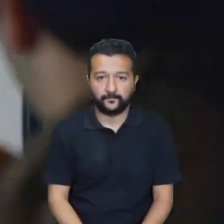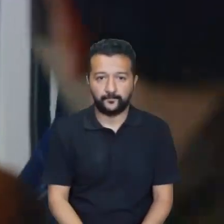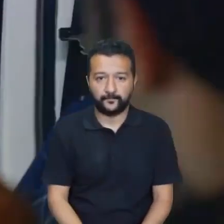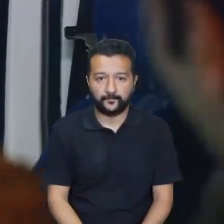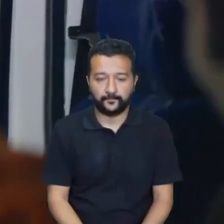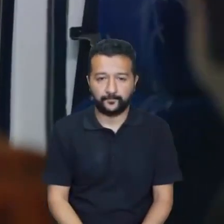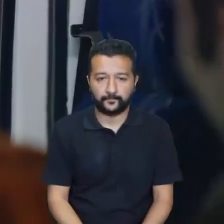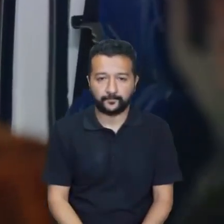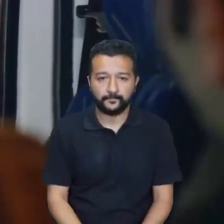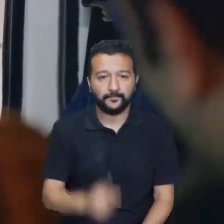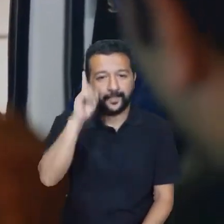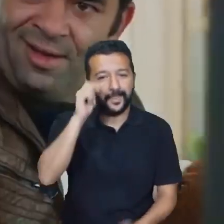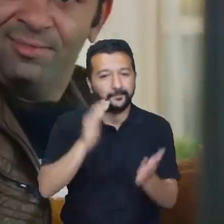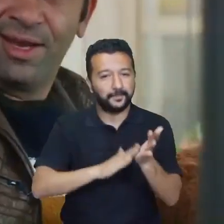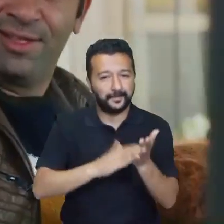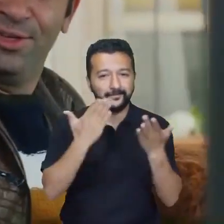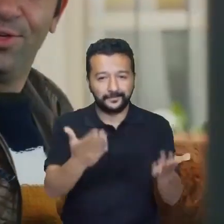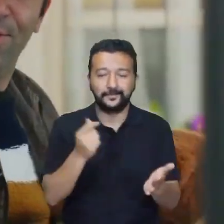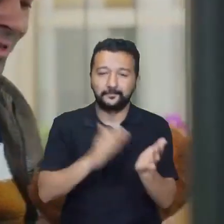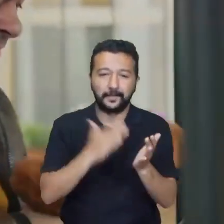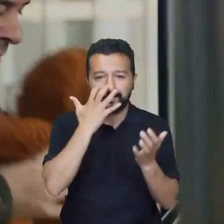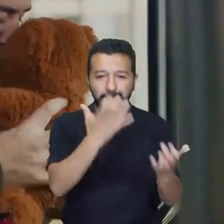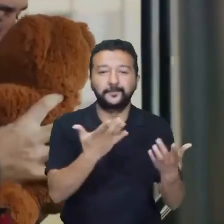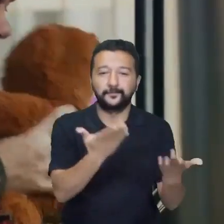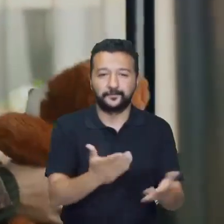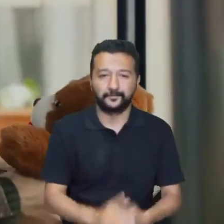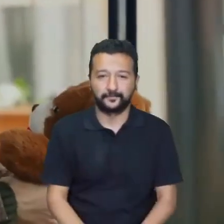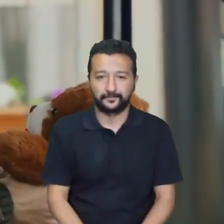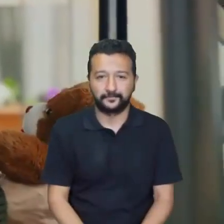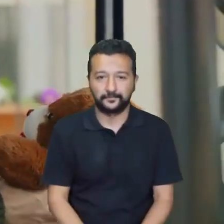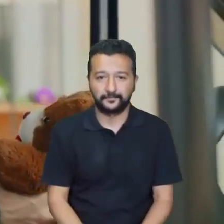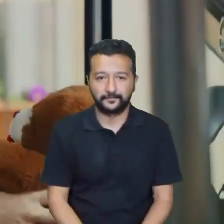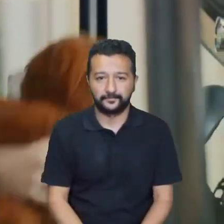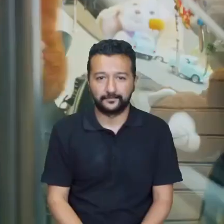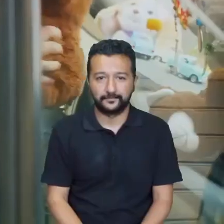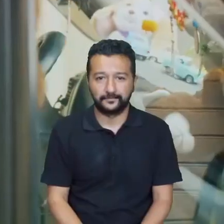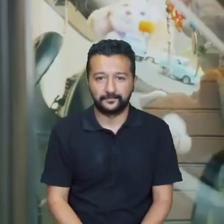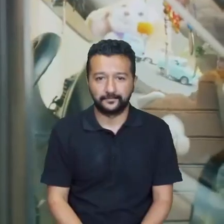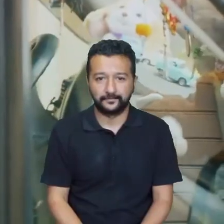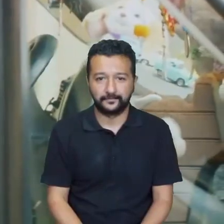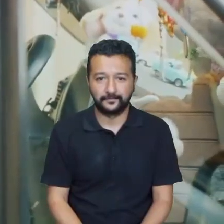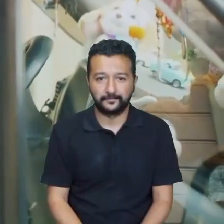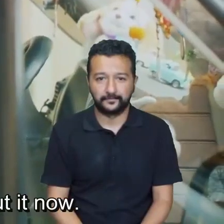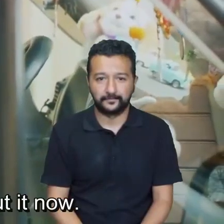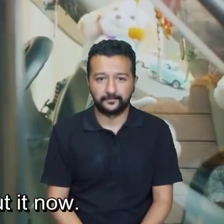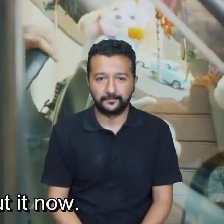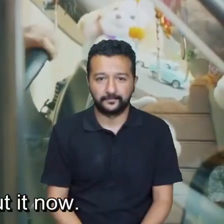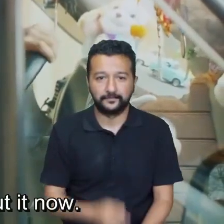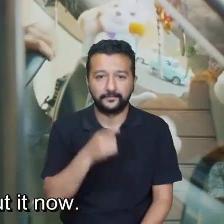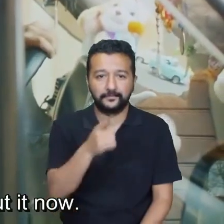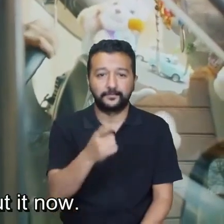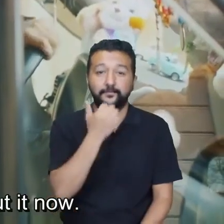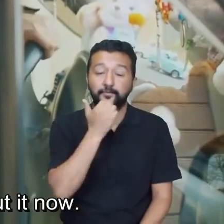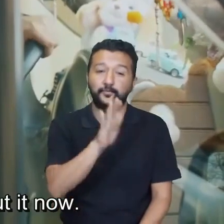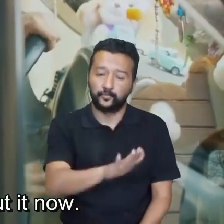yüzlülükle takas etti. Allah bereket versin. Bereketini gör. İlyas da kokladı. Oh diyerek keyiflenip camın önünde yer aradı, bulamadı. Annesi